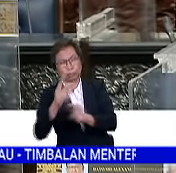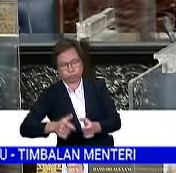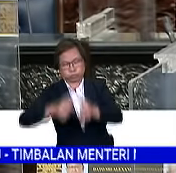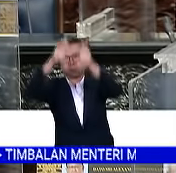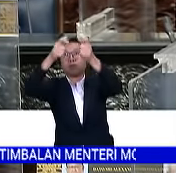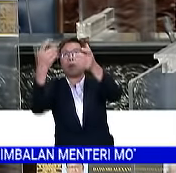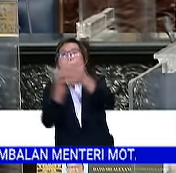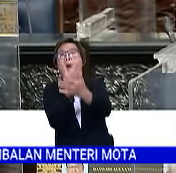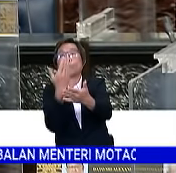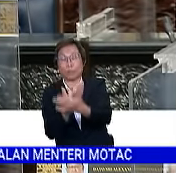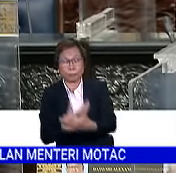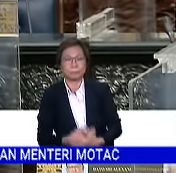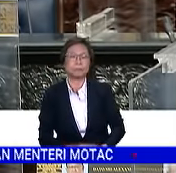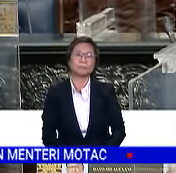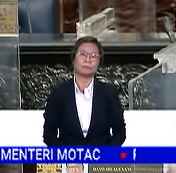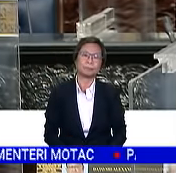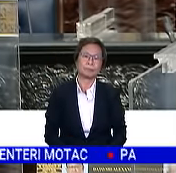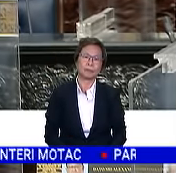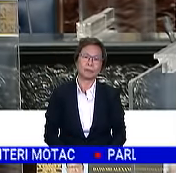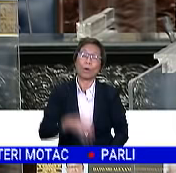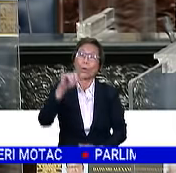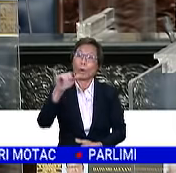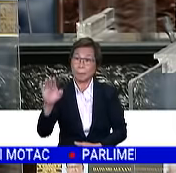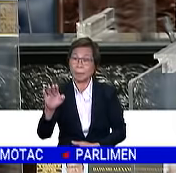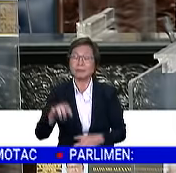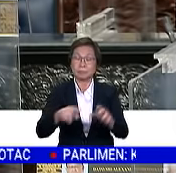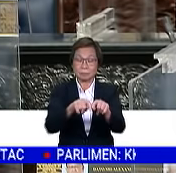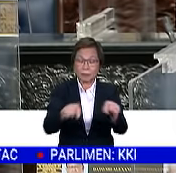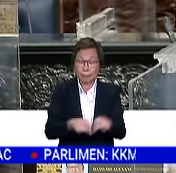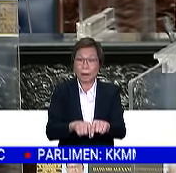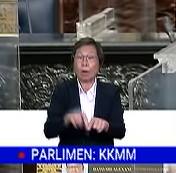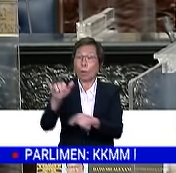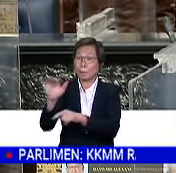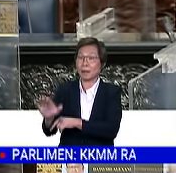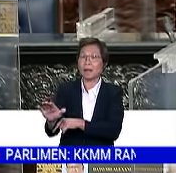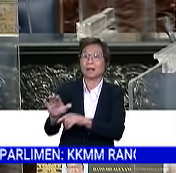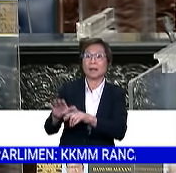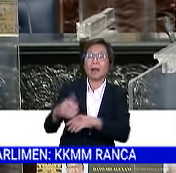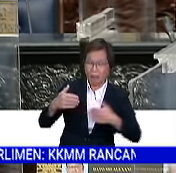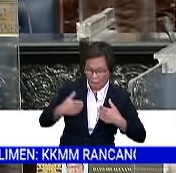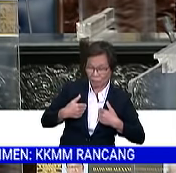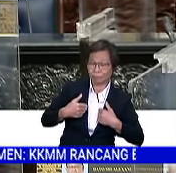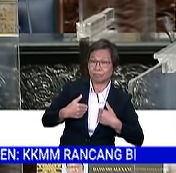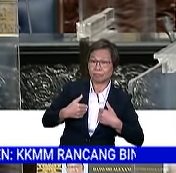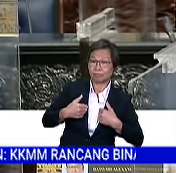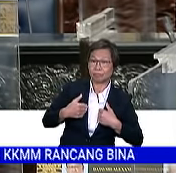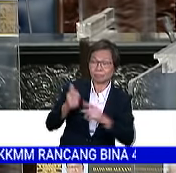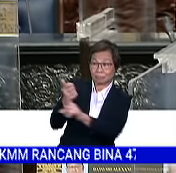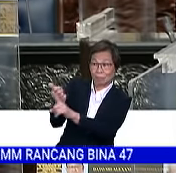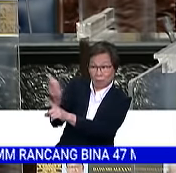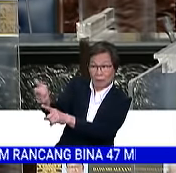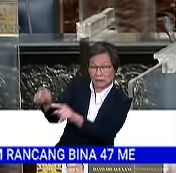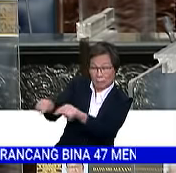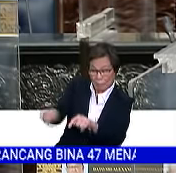menara baru. Di samping itu, Yang Berhormat, di kawasan Yang Berhormat juga sebanyak 38 stesen yang